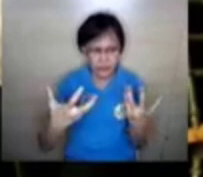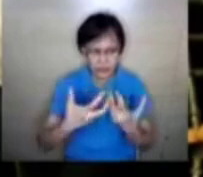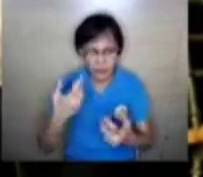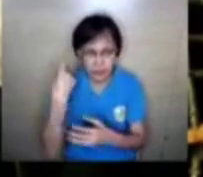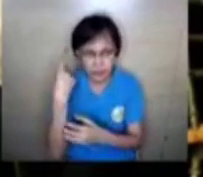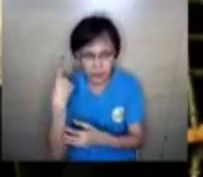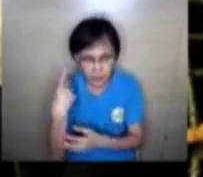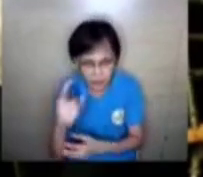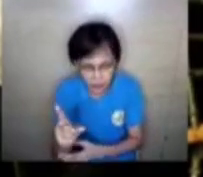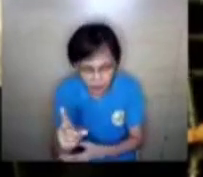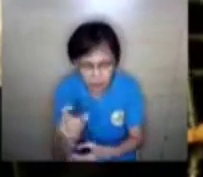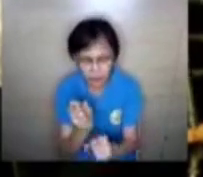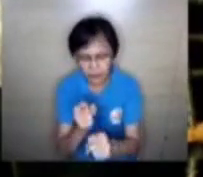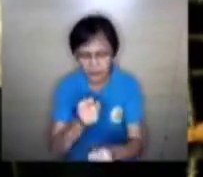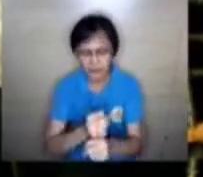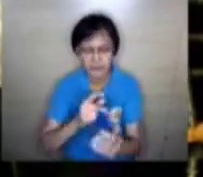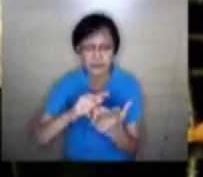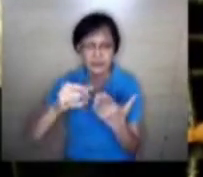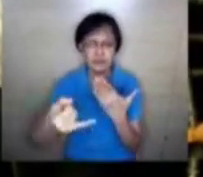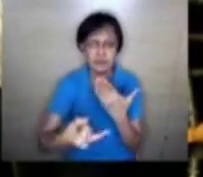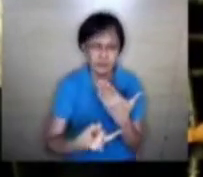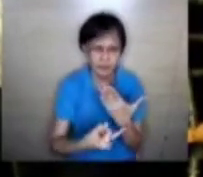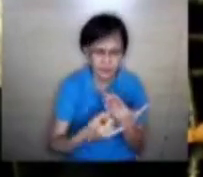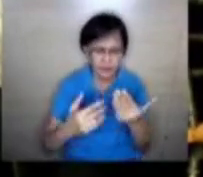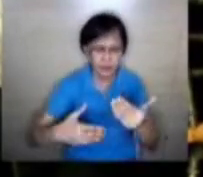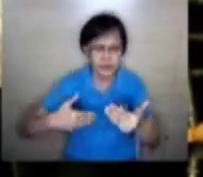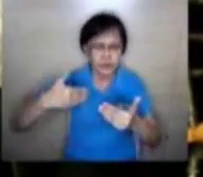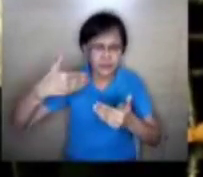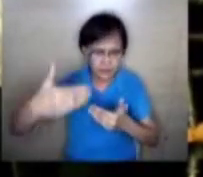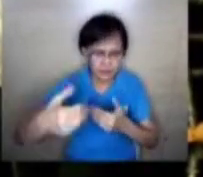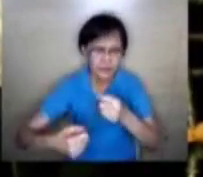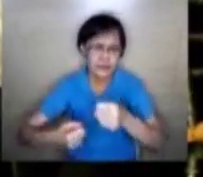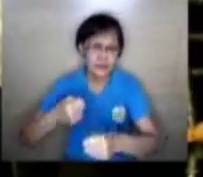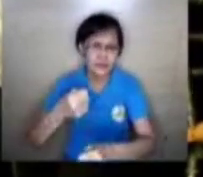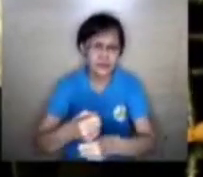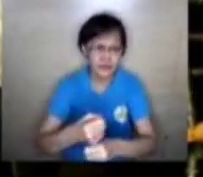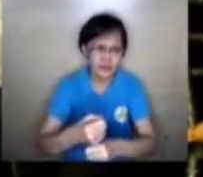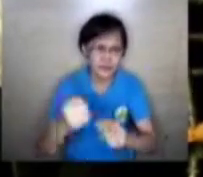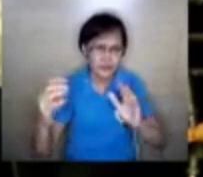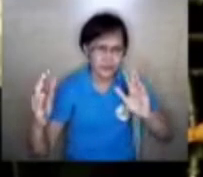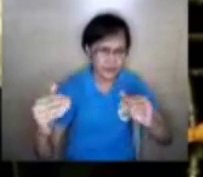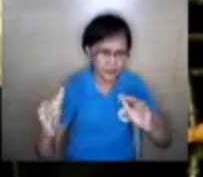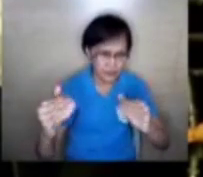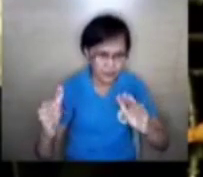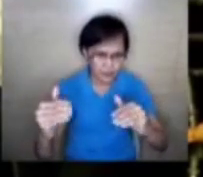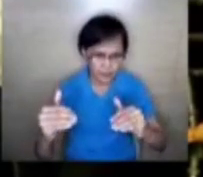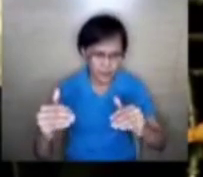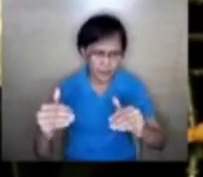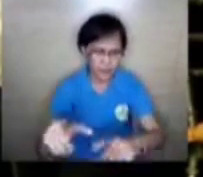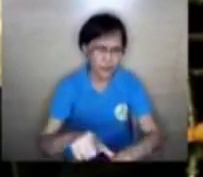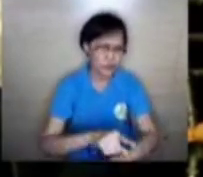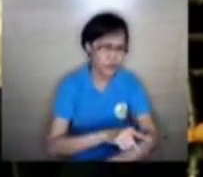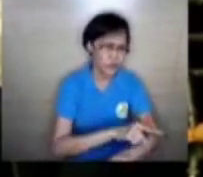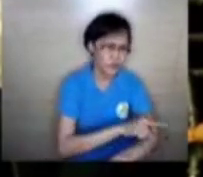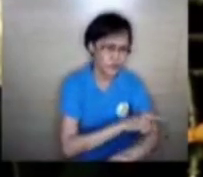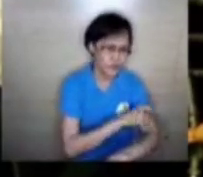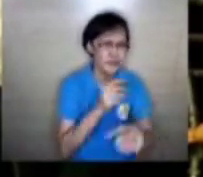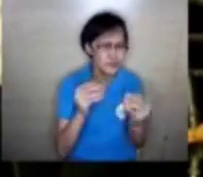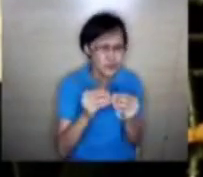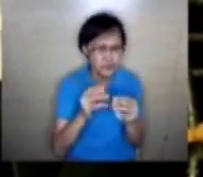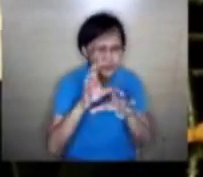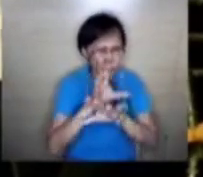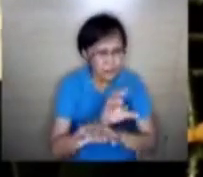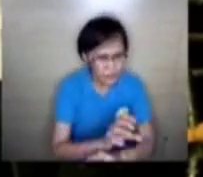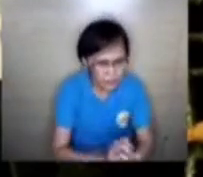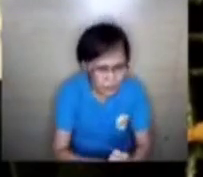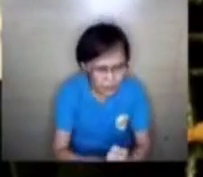mga programa at proyekto para sa susunod na taon. Inaasahan natin na habang tumatagal, mas masasanay tayo sa